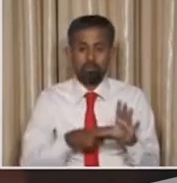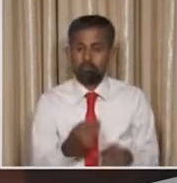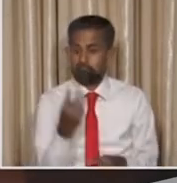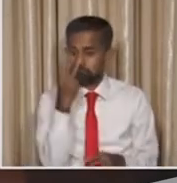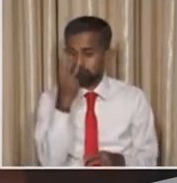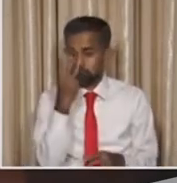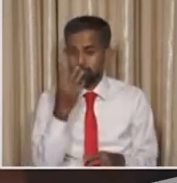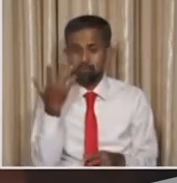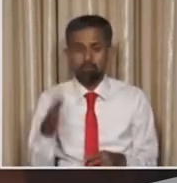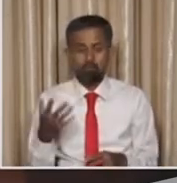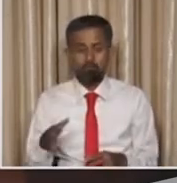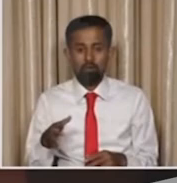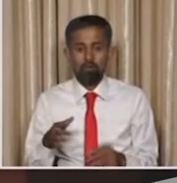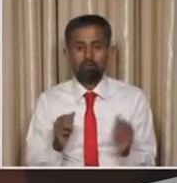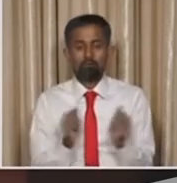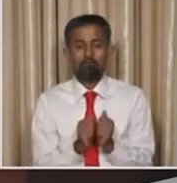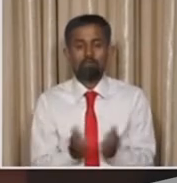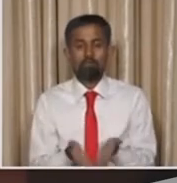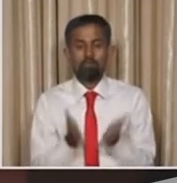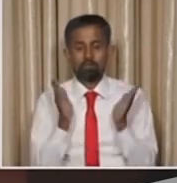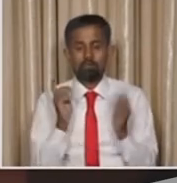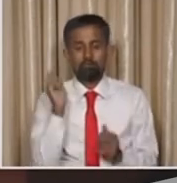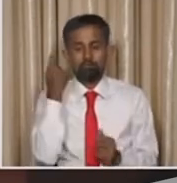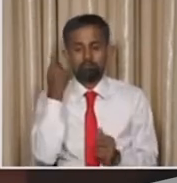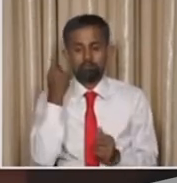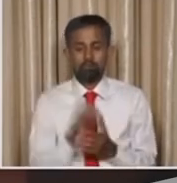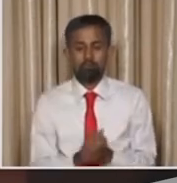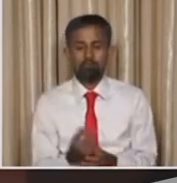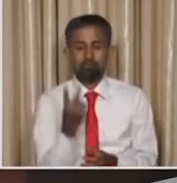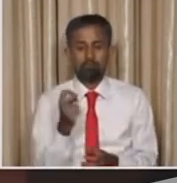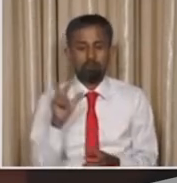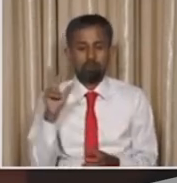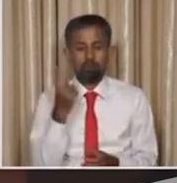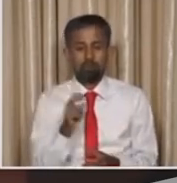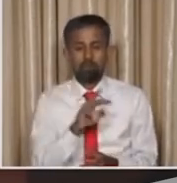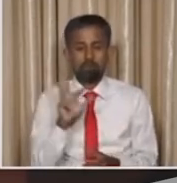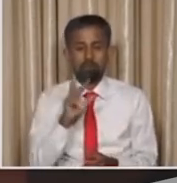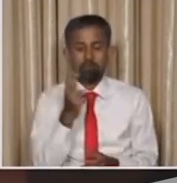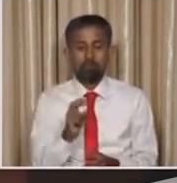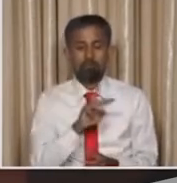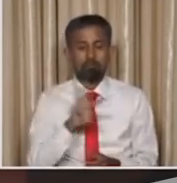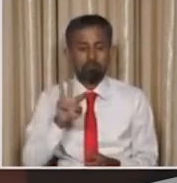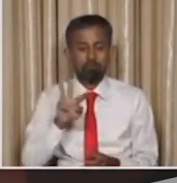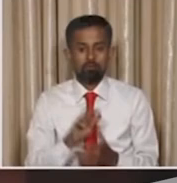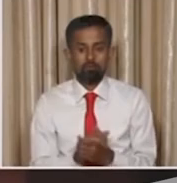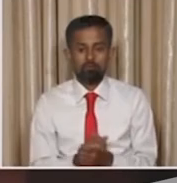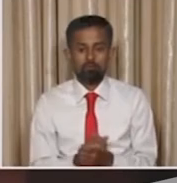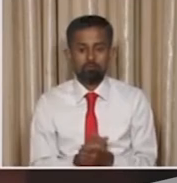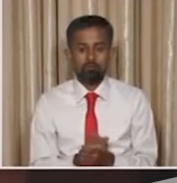දරලා තමයි මේ කාර්යය ඉන්දියාව ඉෂ්ට කරේ 2008, 2019, 2023.